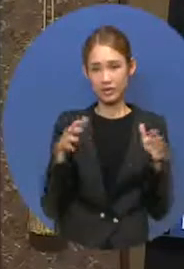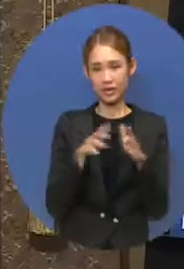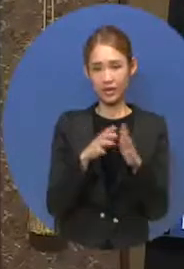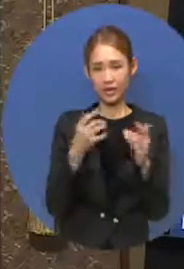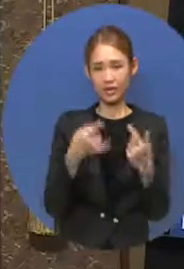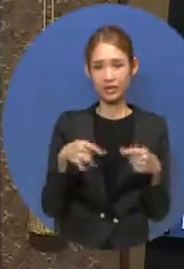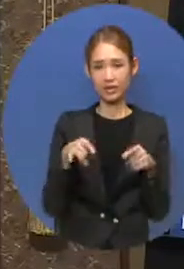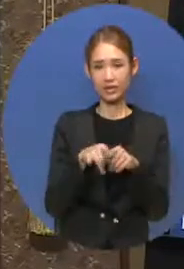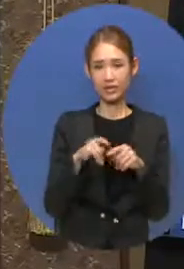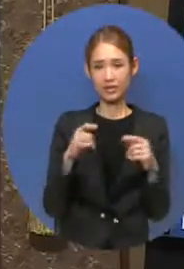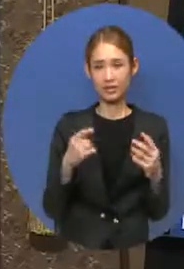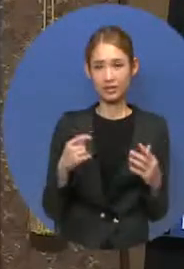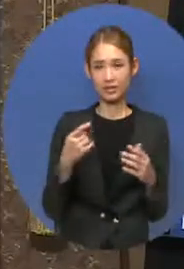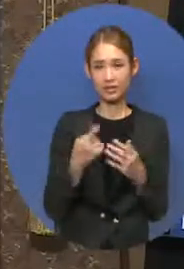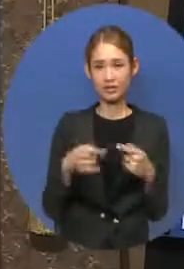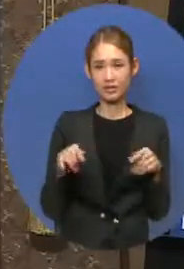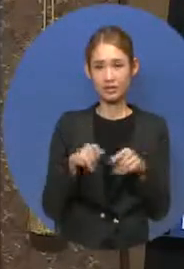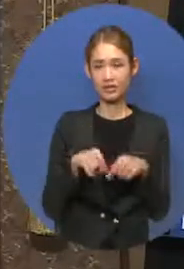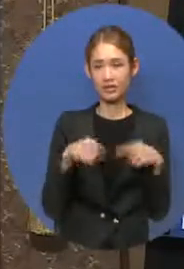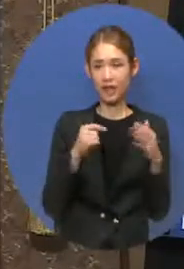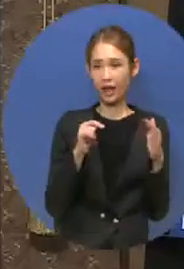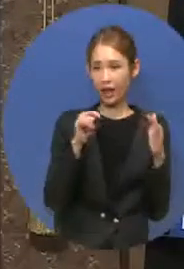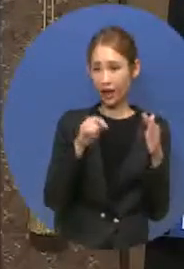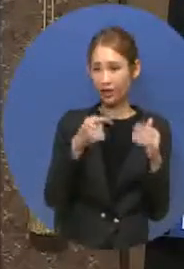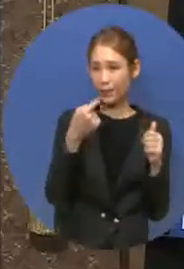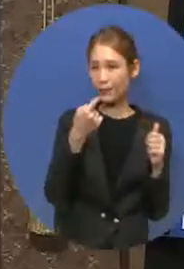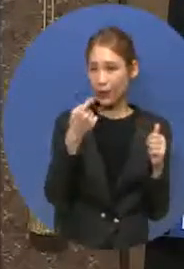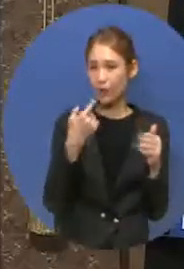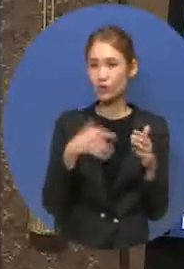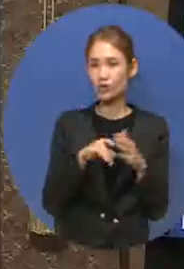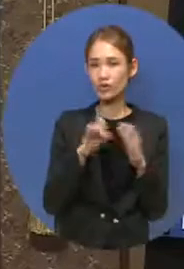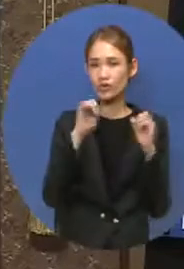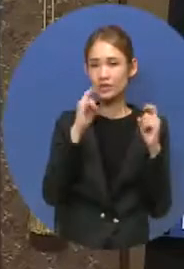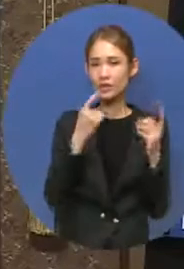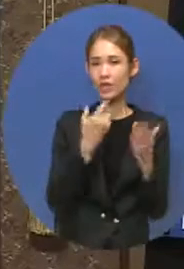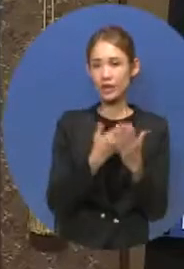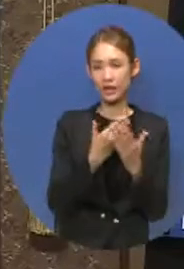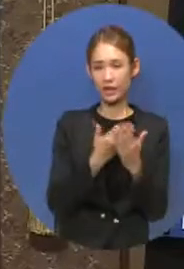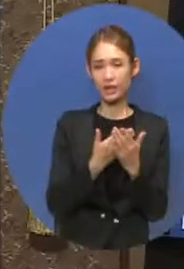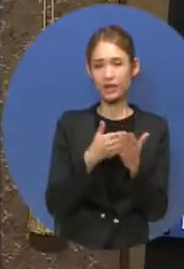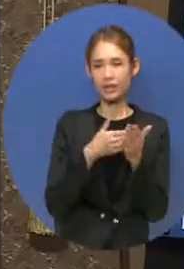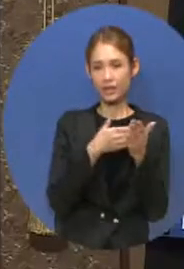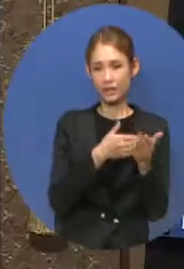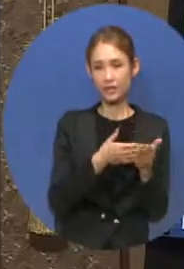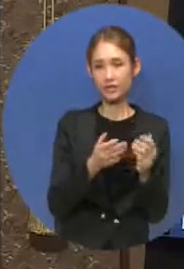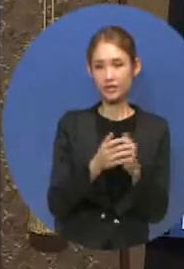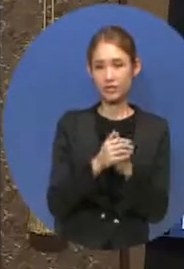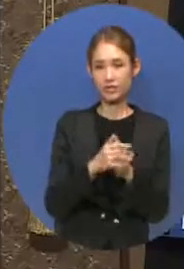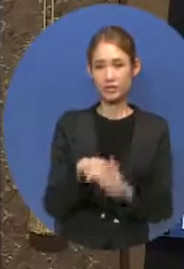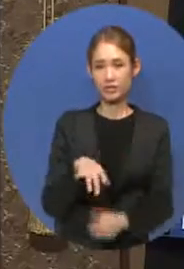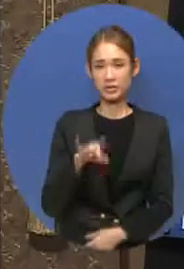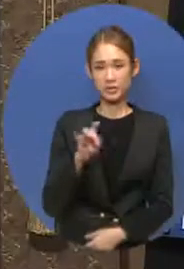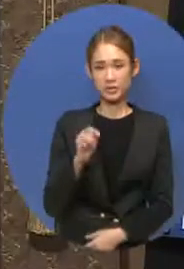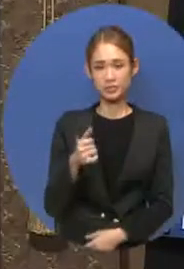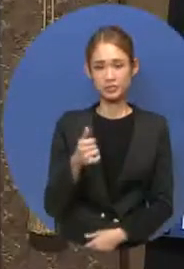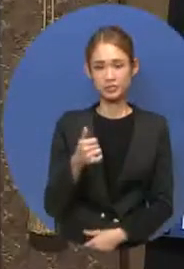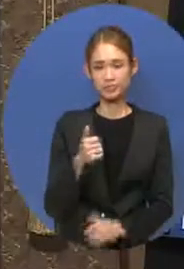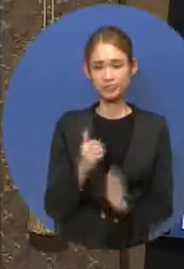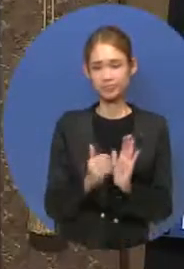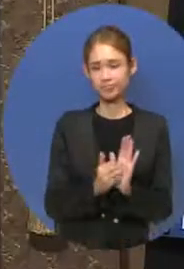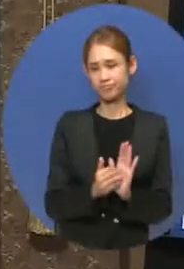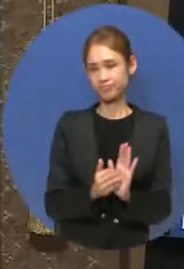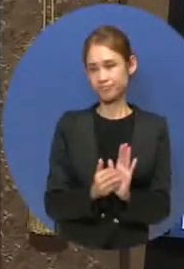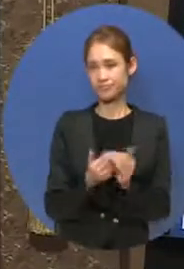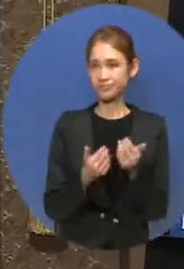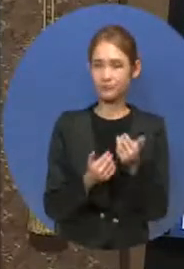자연스럽게 같이 그냥 배울 수 있도록 네. 계기를 마련해달라라고 말씀을 드리는 거죠. 근데 처음에는 조금